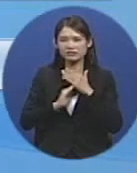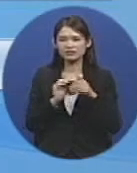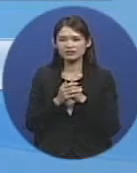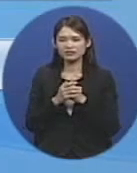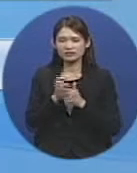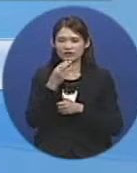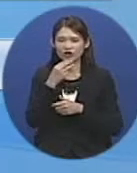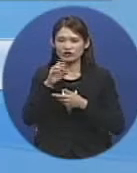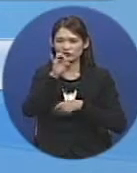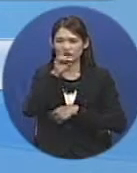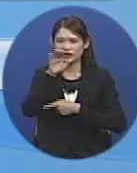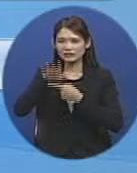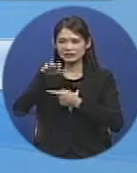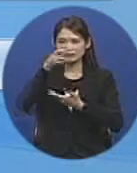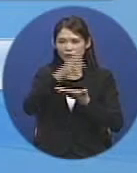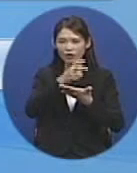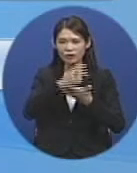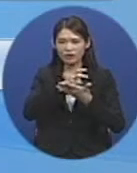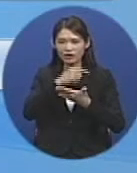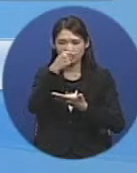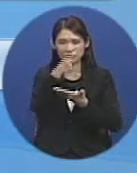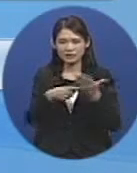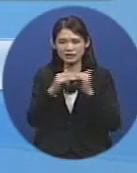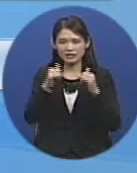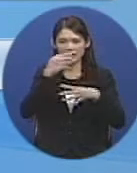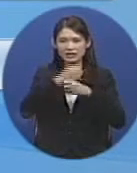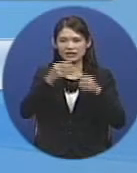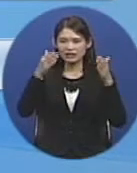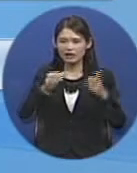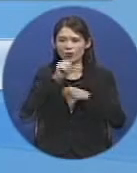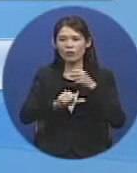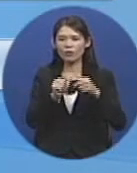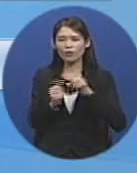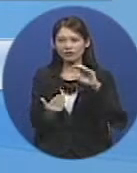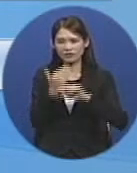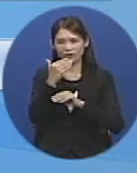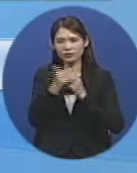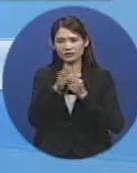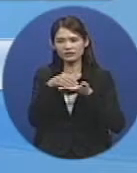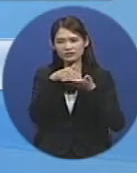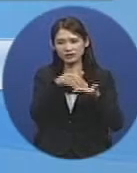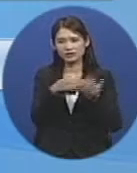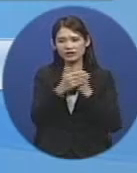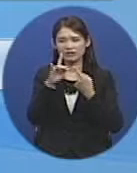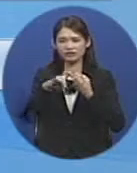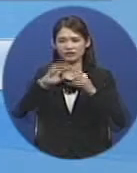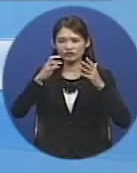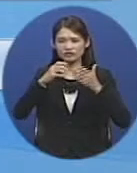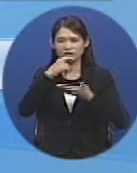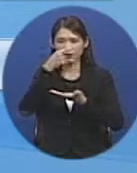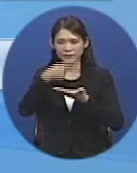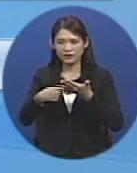서울중앙지법은 패소 판결에 대해 피해자들이 손해배상 청구 기한인 5년이 지난 뒤 청구한 것은 국가배상 소멸 시효가